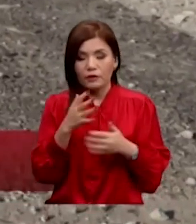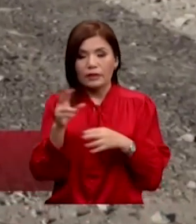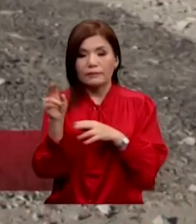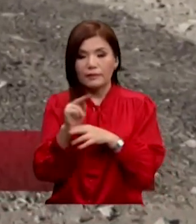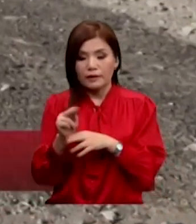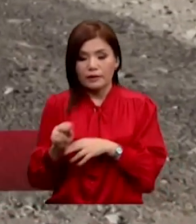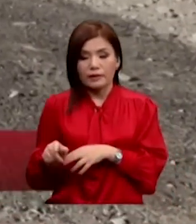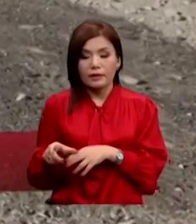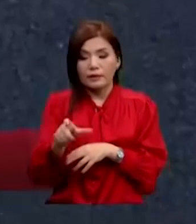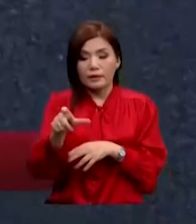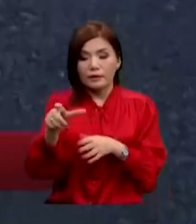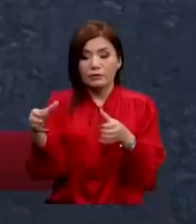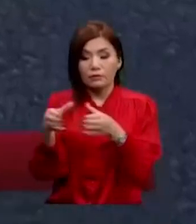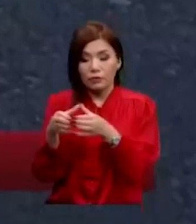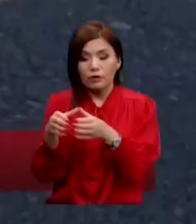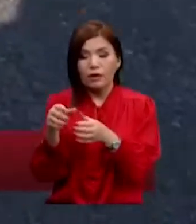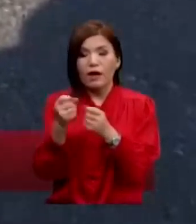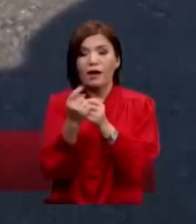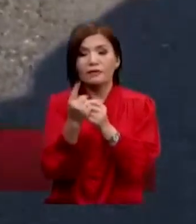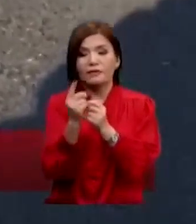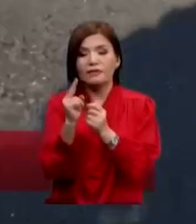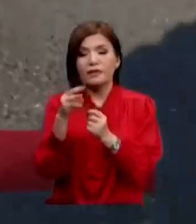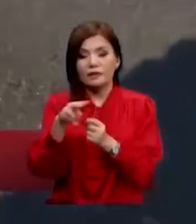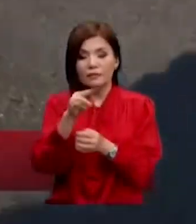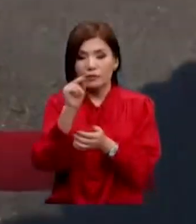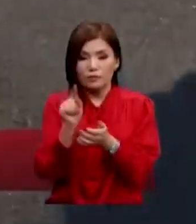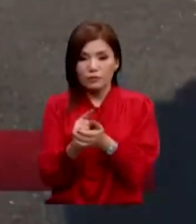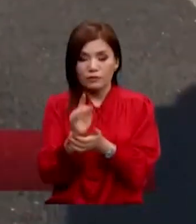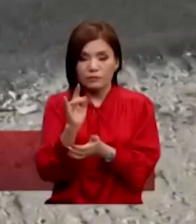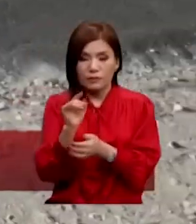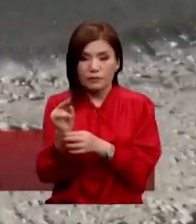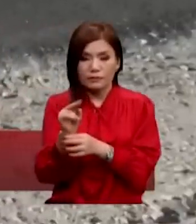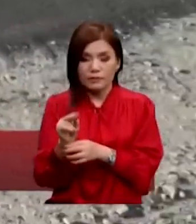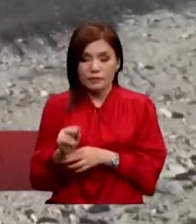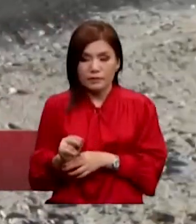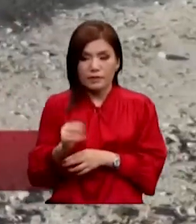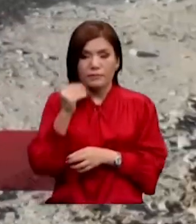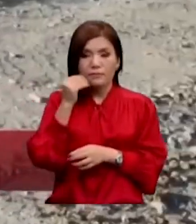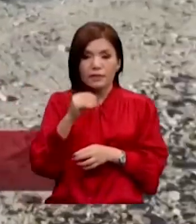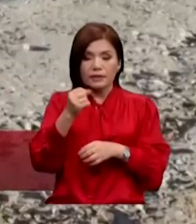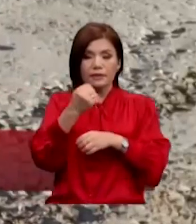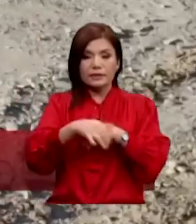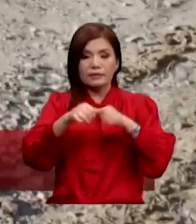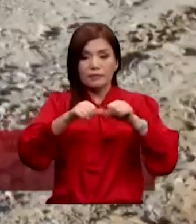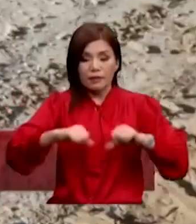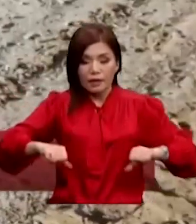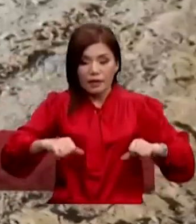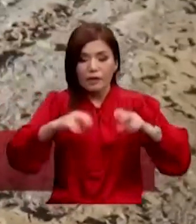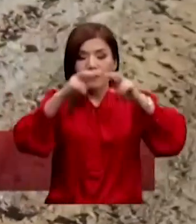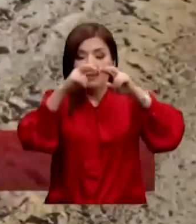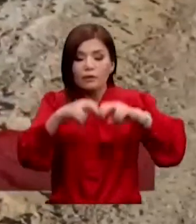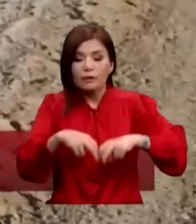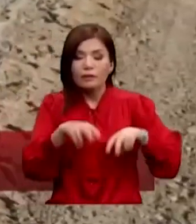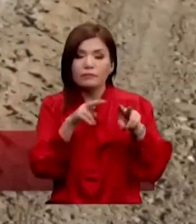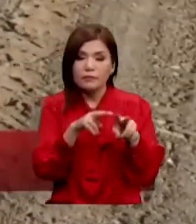Отремонтировать подрядчики должны были всего 11 километров. Специалисты Павлодарского филиала Национального центра качества дорожных активов проводили контроль качества